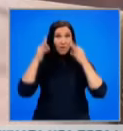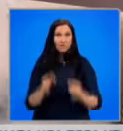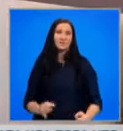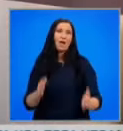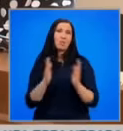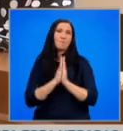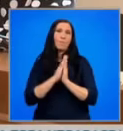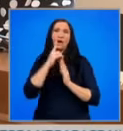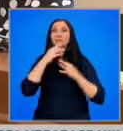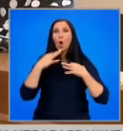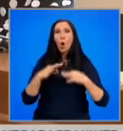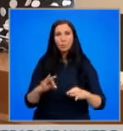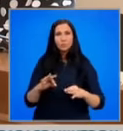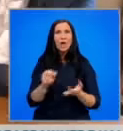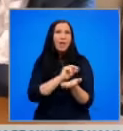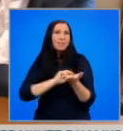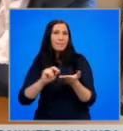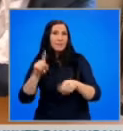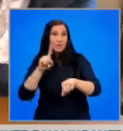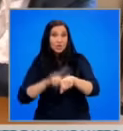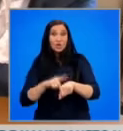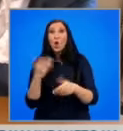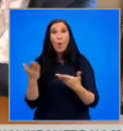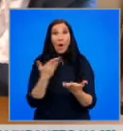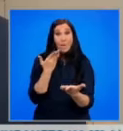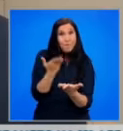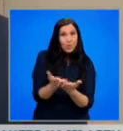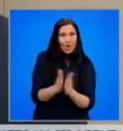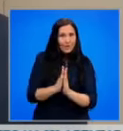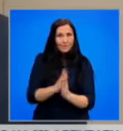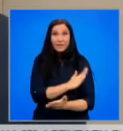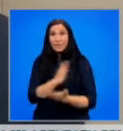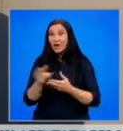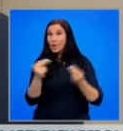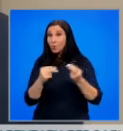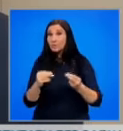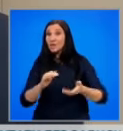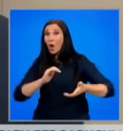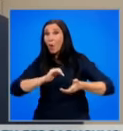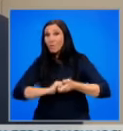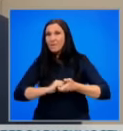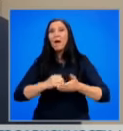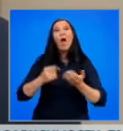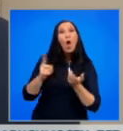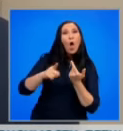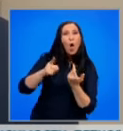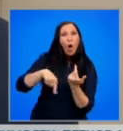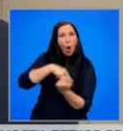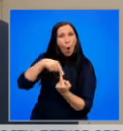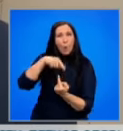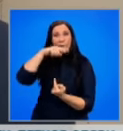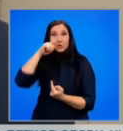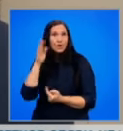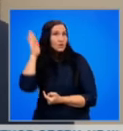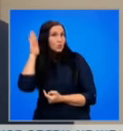молба за отпуска, написан час, кога е подарена тази молба. В края на комисията се обединихме около важността на изслушването на